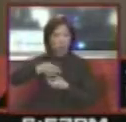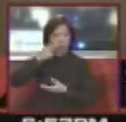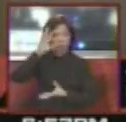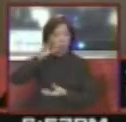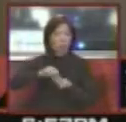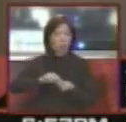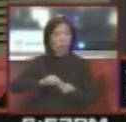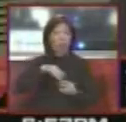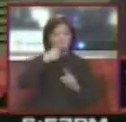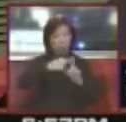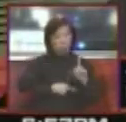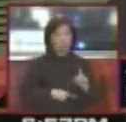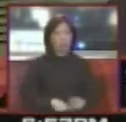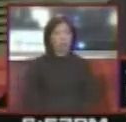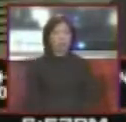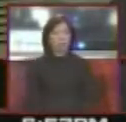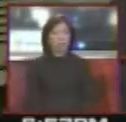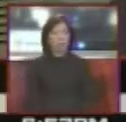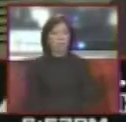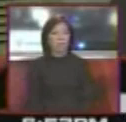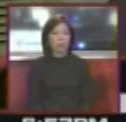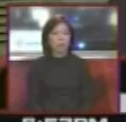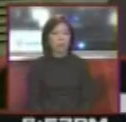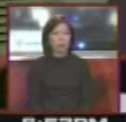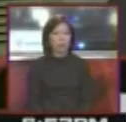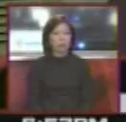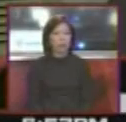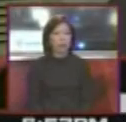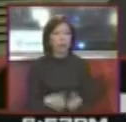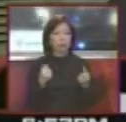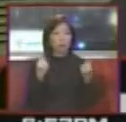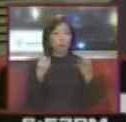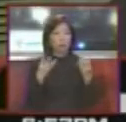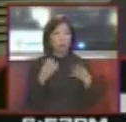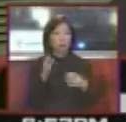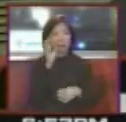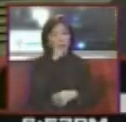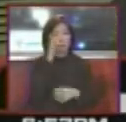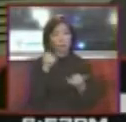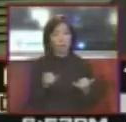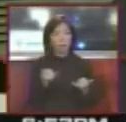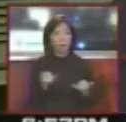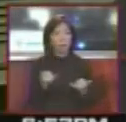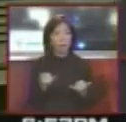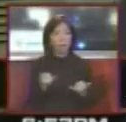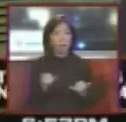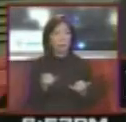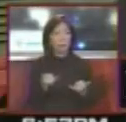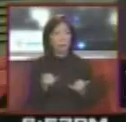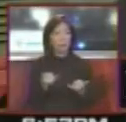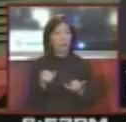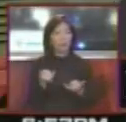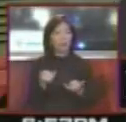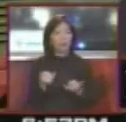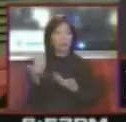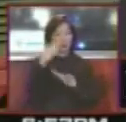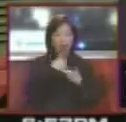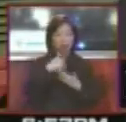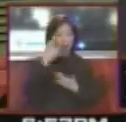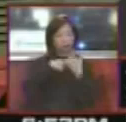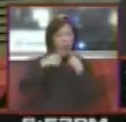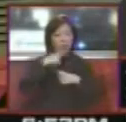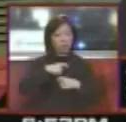lamang ng isang buwan. Sapagkat marami na sa mga kababayan natin na nagpapa-examine at hindi na